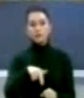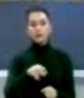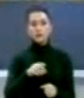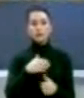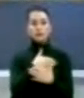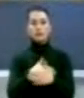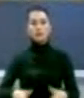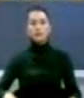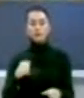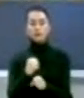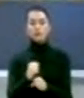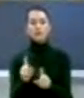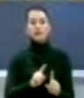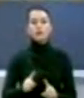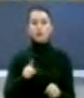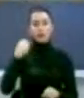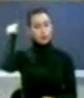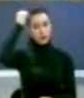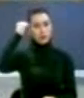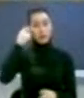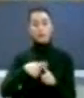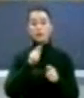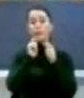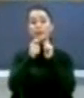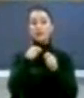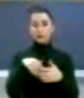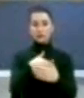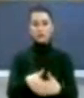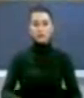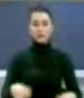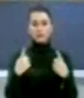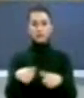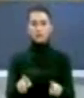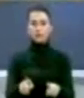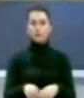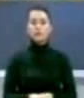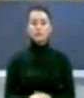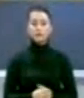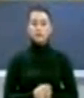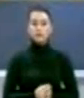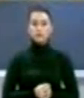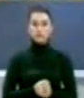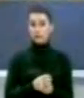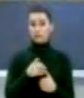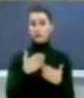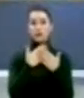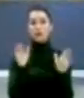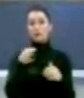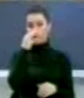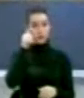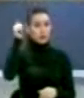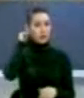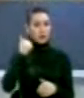neutrale ndaj statusit Kosovës dhe dialogu ka qasje neutrale ndaj statusit Kosovës? Kjo është zyrtare prej ditës